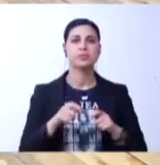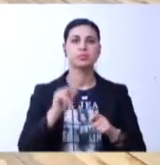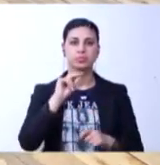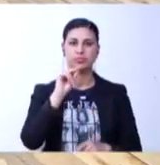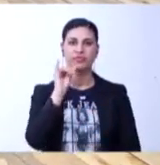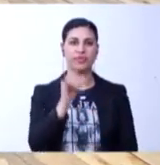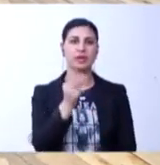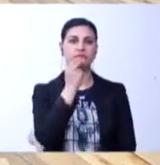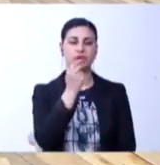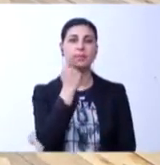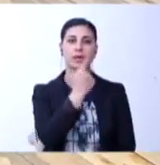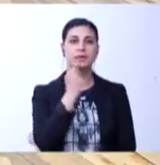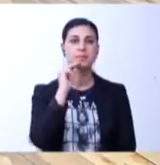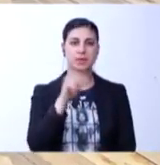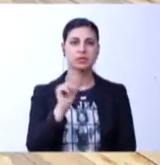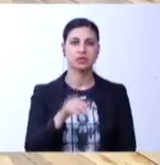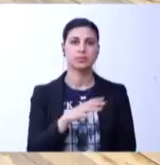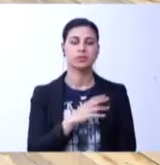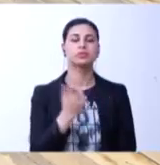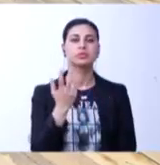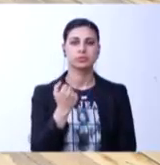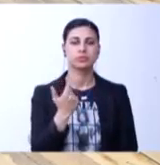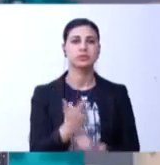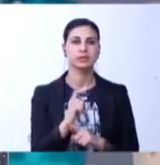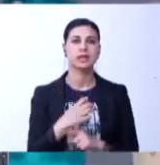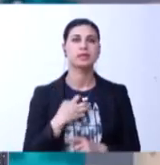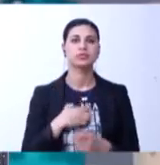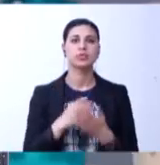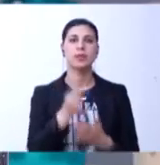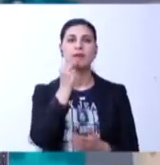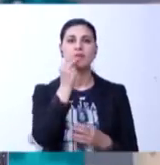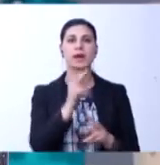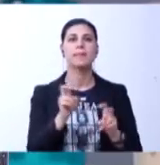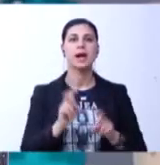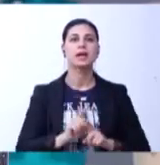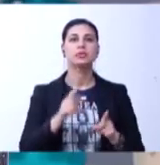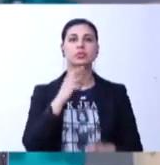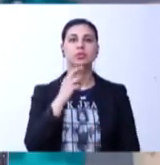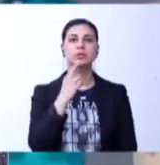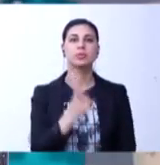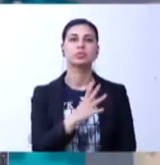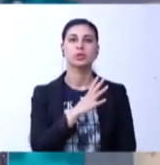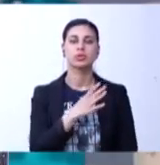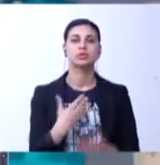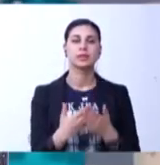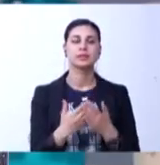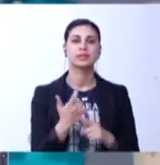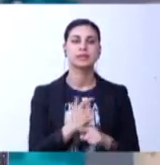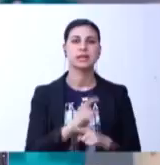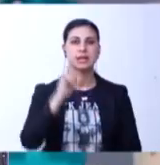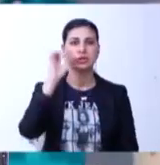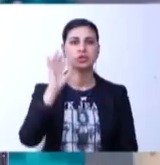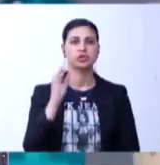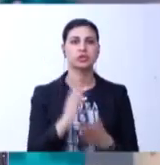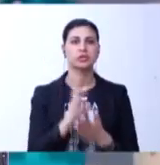მიზეზი. დიახ, შეიძლება, კვების წესი არის ძალიან მნიშვნელოვანი, განსაკუთრებით ყურადღება უნდა მივაქციოთ, თქვათ ძალიან ხშირი არის,